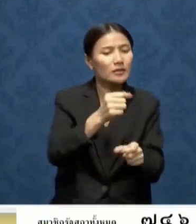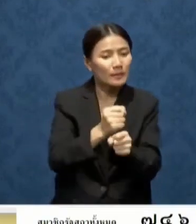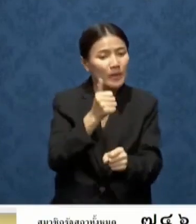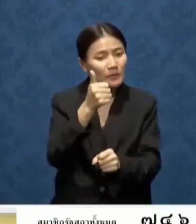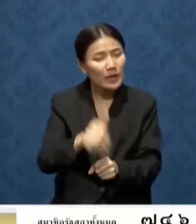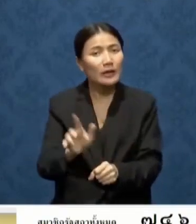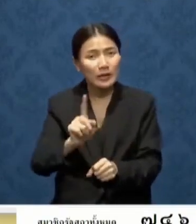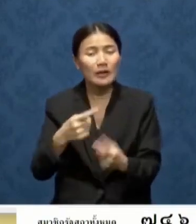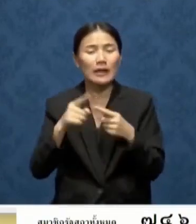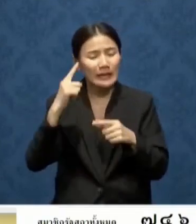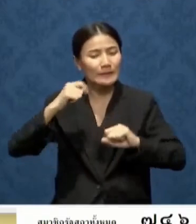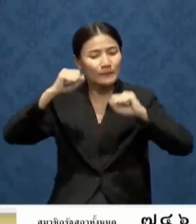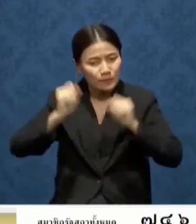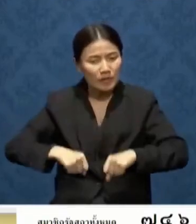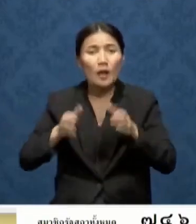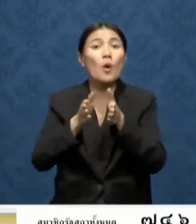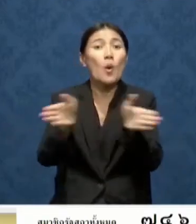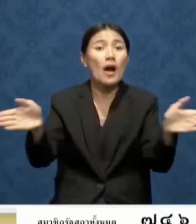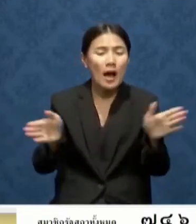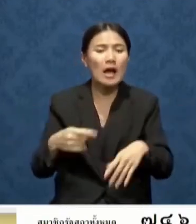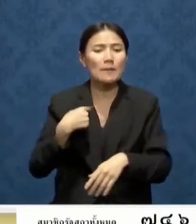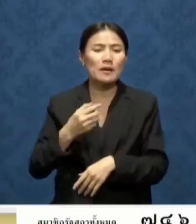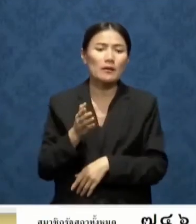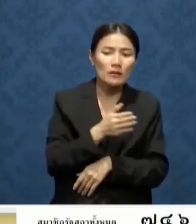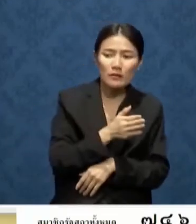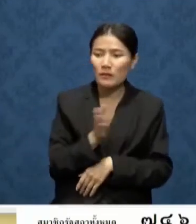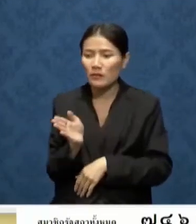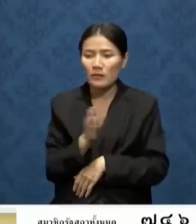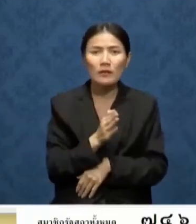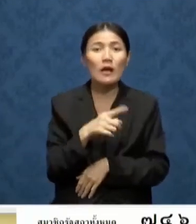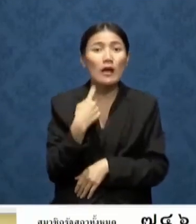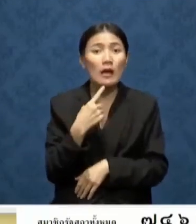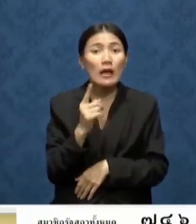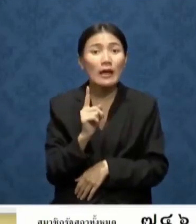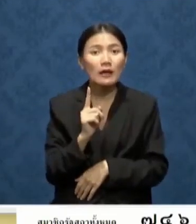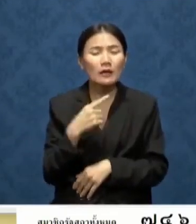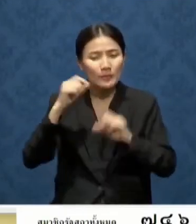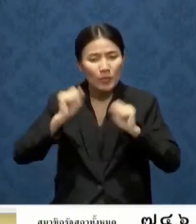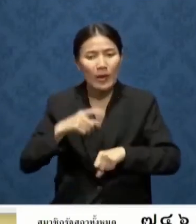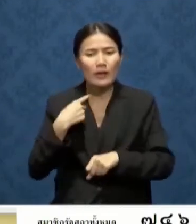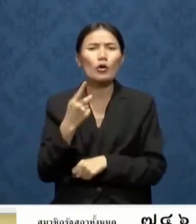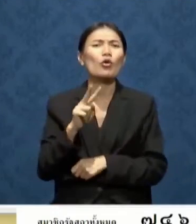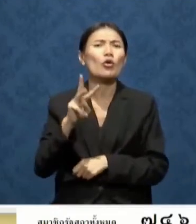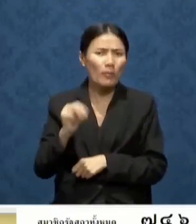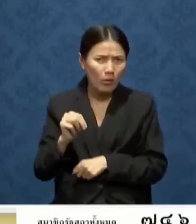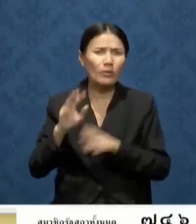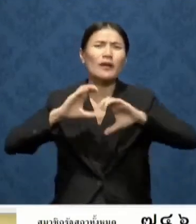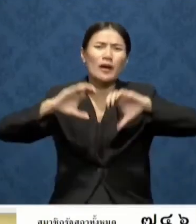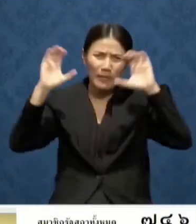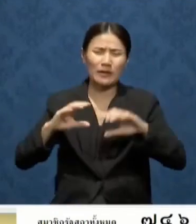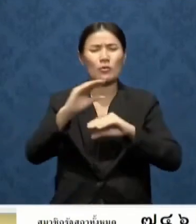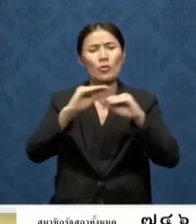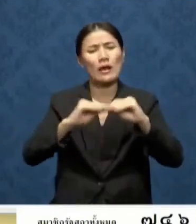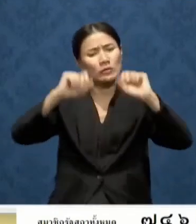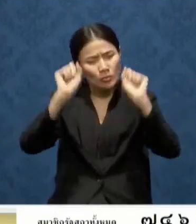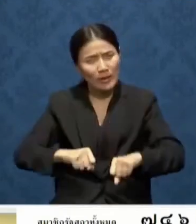แต่การตดสนใจในภาพรวมวาจะไปที่ทางไหนมอยู่ที่รับาลนอยที่อำนาจค.ร.ม. ในการอนุมัติโครงก